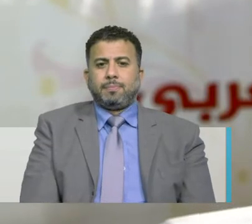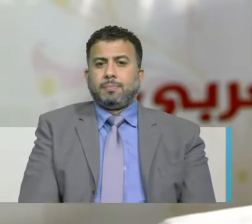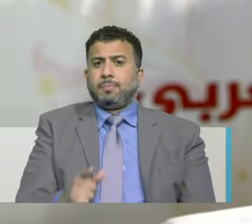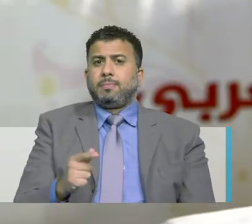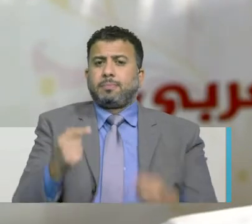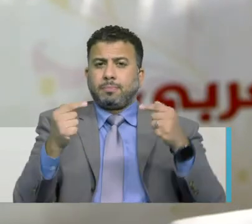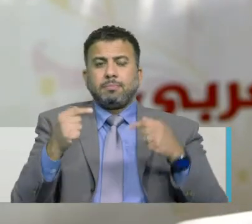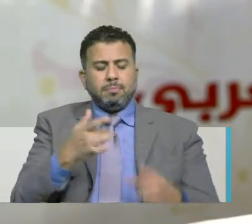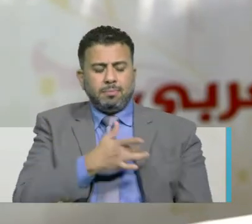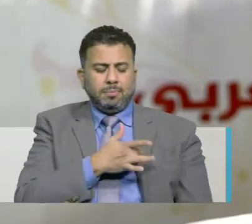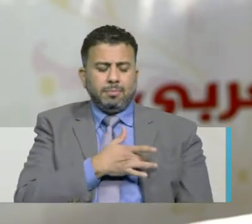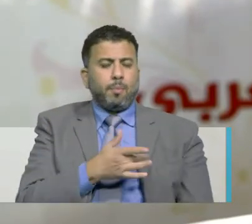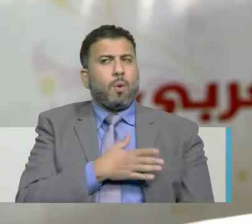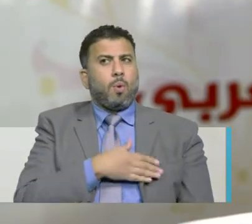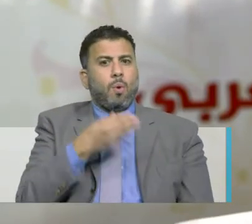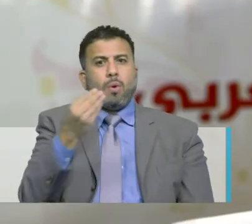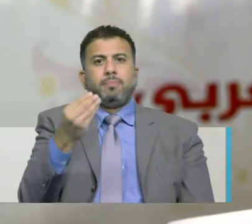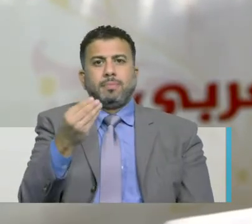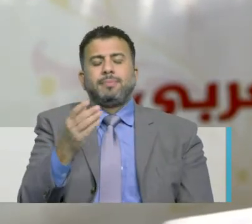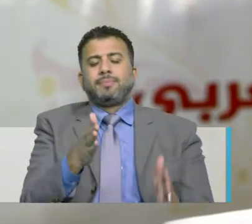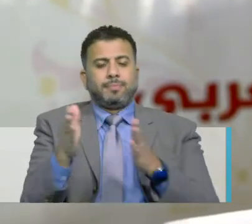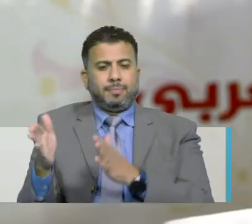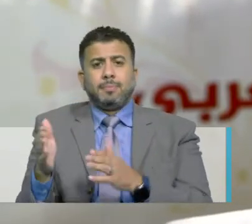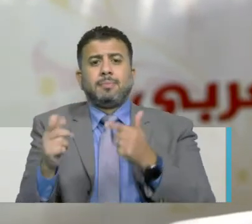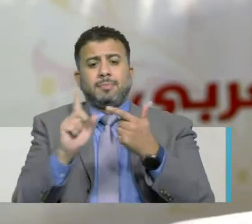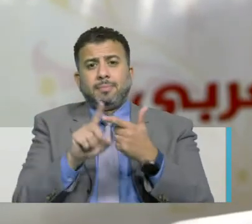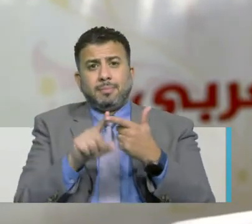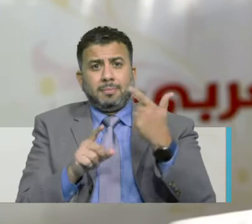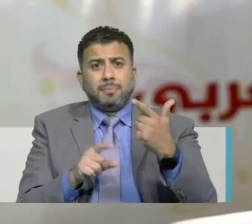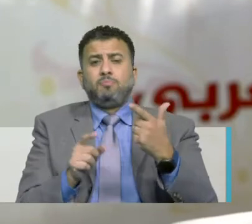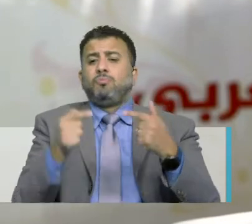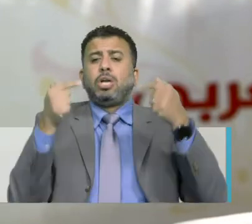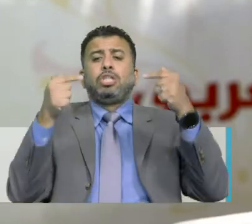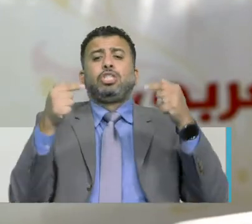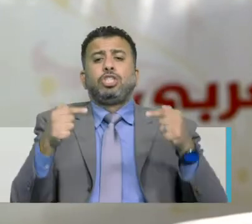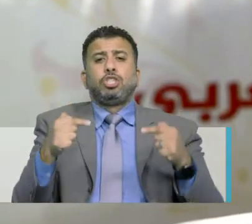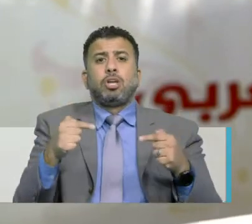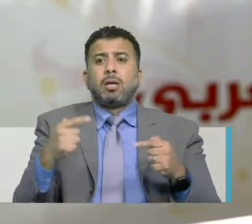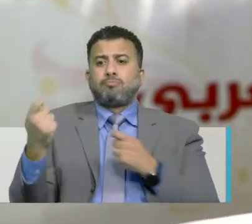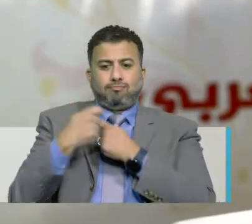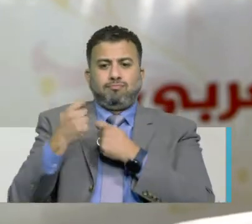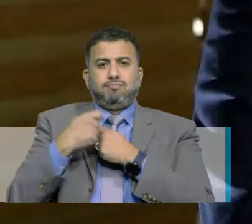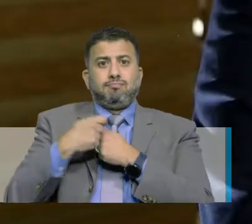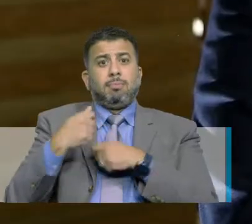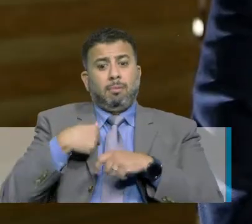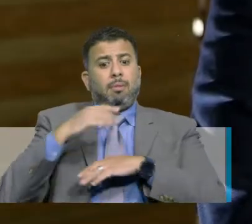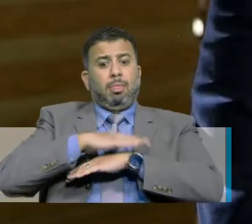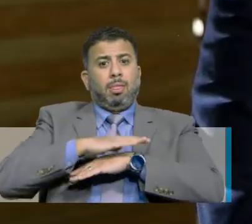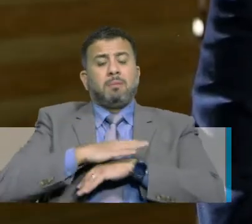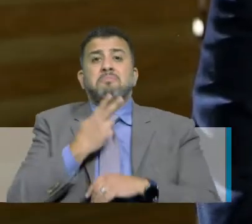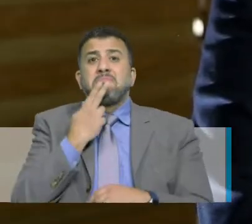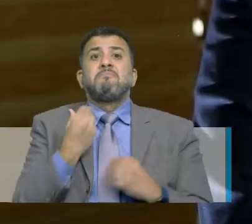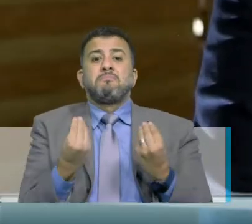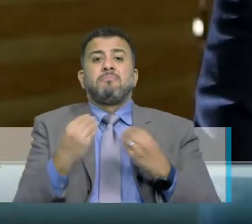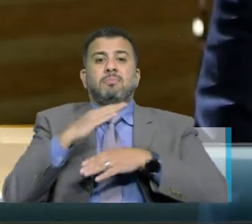ويزينها في قلوب الناس. هذا من جهة. من جهة ثانية الشعر ينشأ الأخلاق، هو نفسه ينشأ أخلاق. في حقيقة الأمر